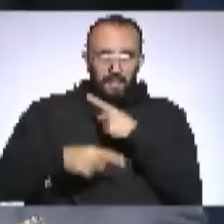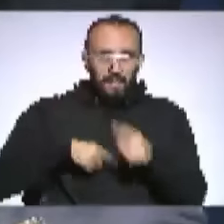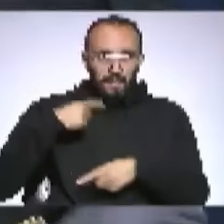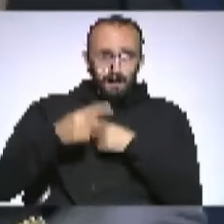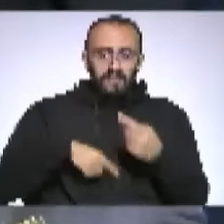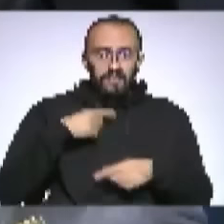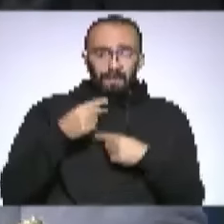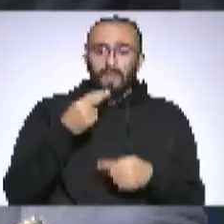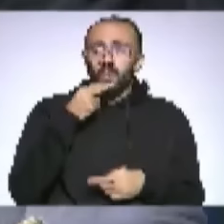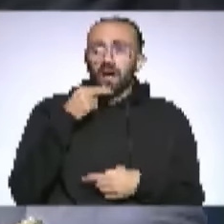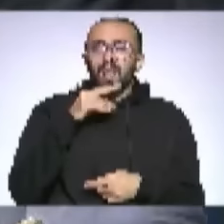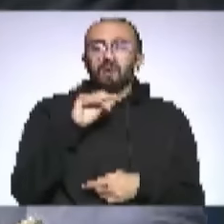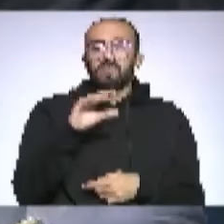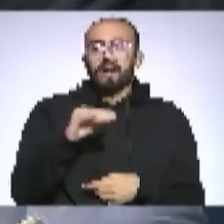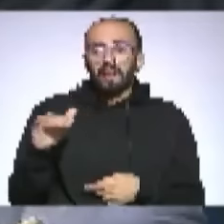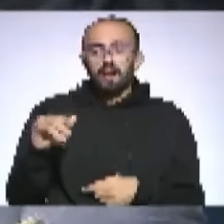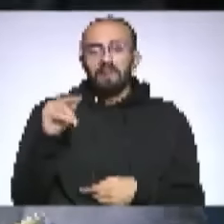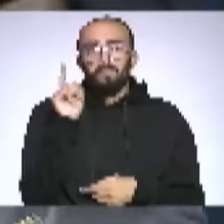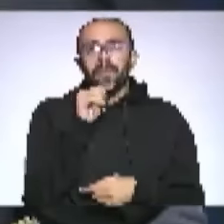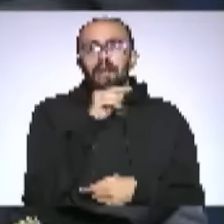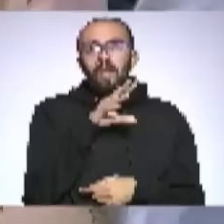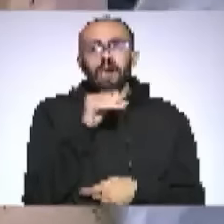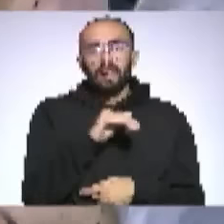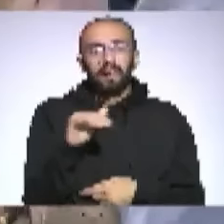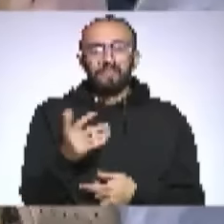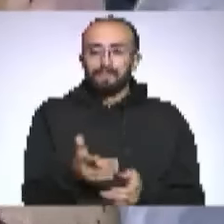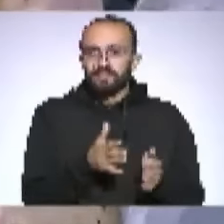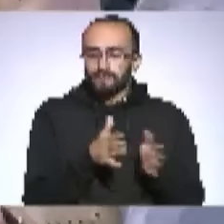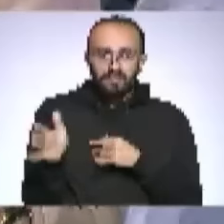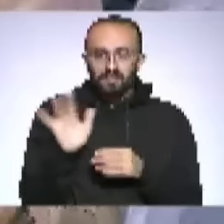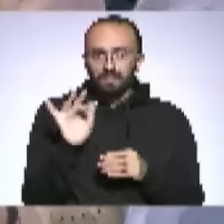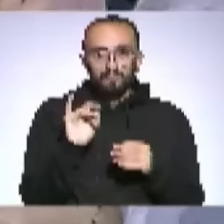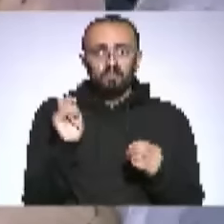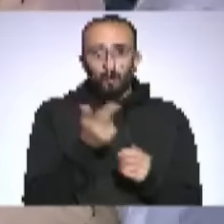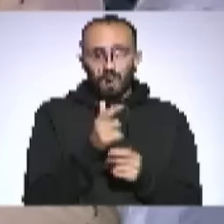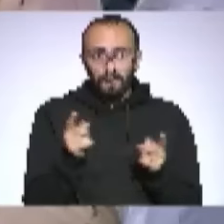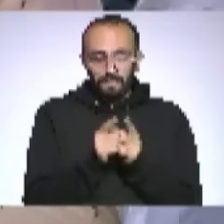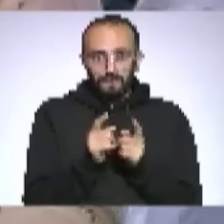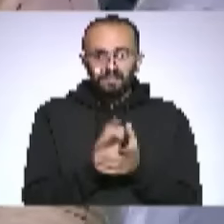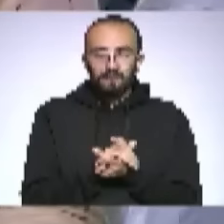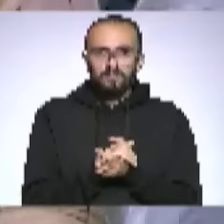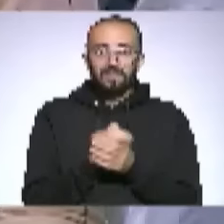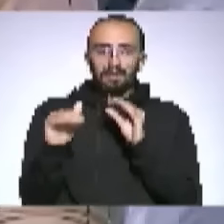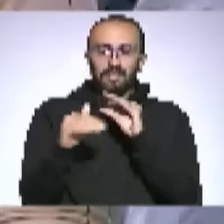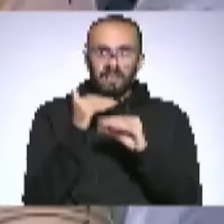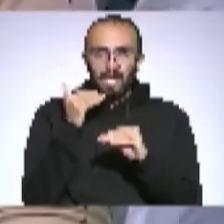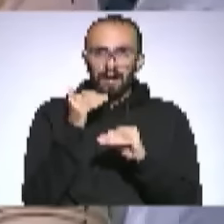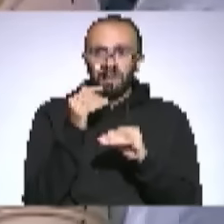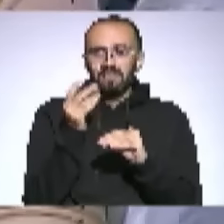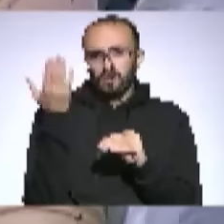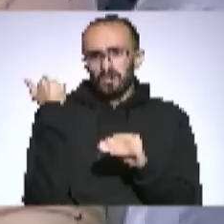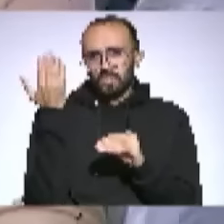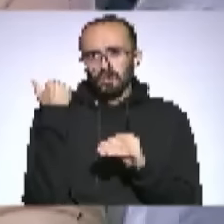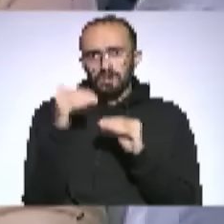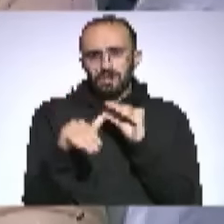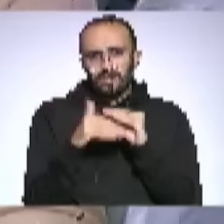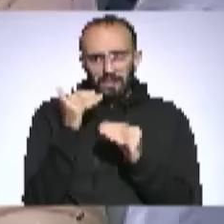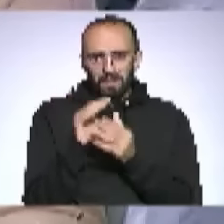عايز العيال وهي عايزه العيال ده حقيقي طيب سريعا كده يا سيدنا هاخد رساله جايه لنا من